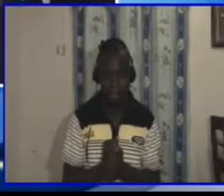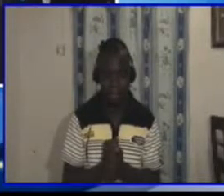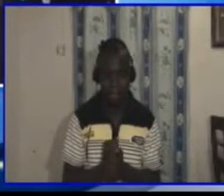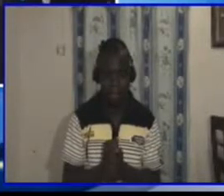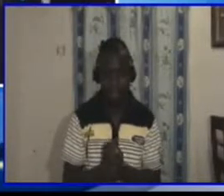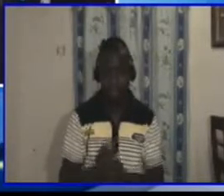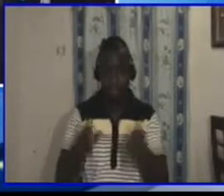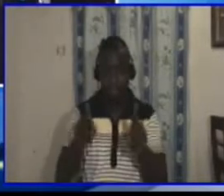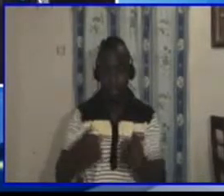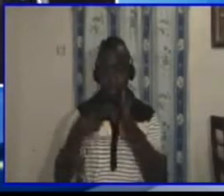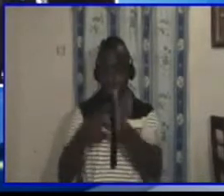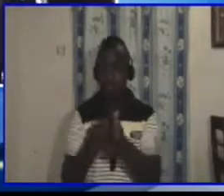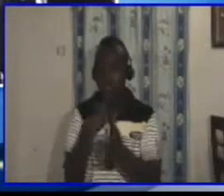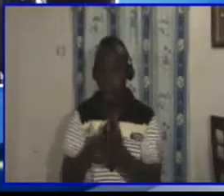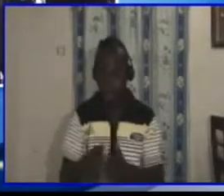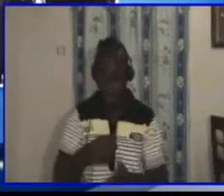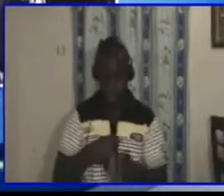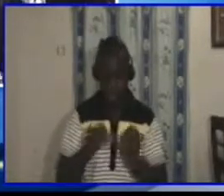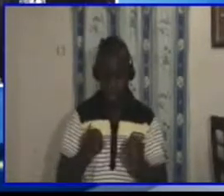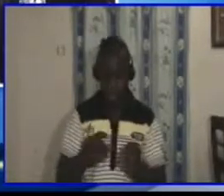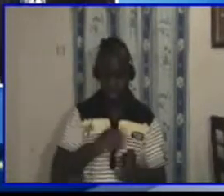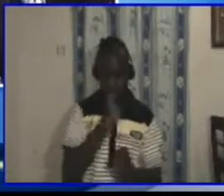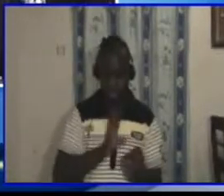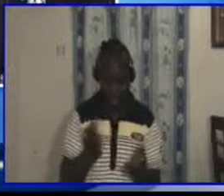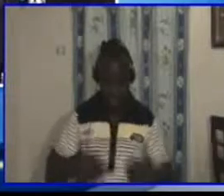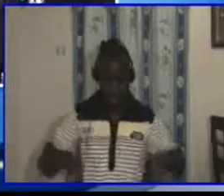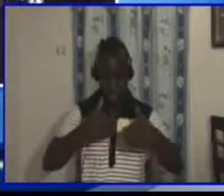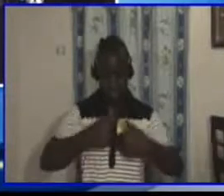se qualcuno viene da voi